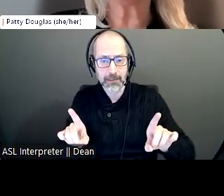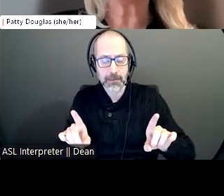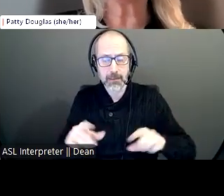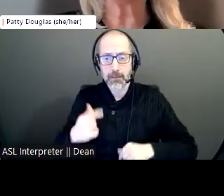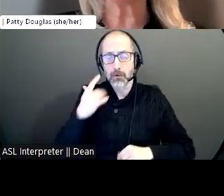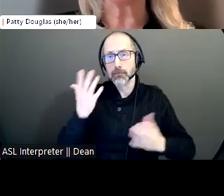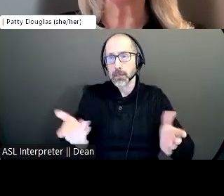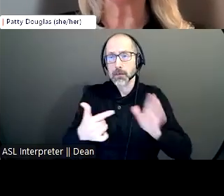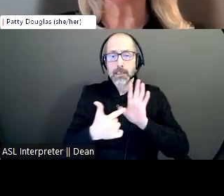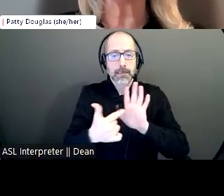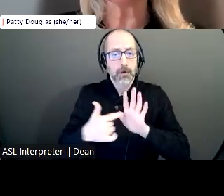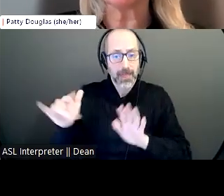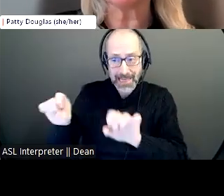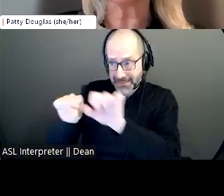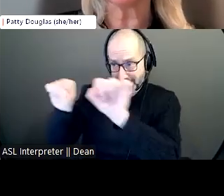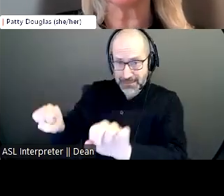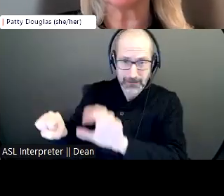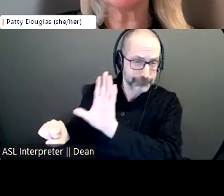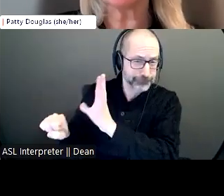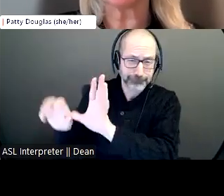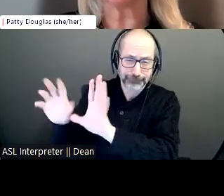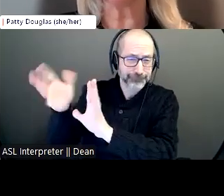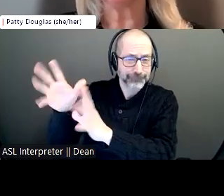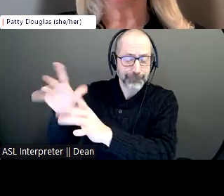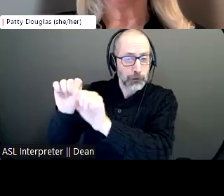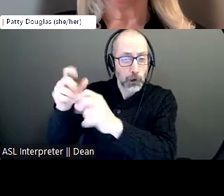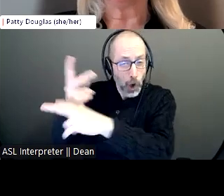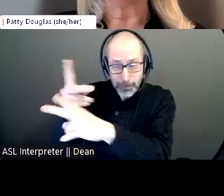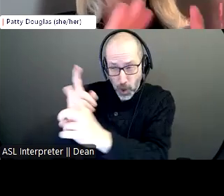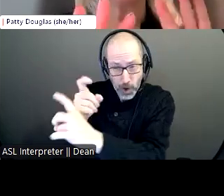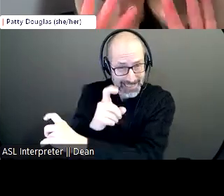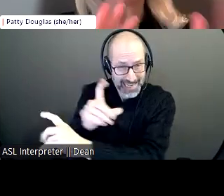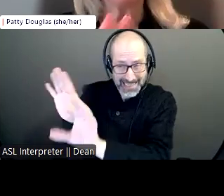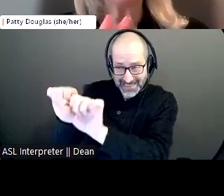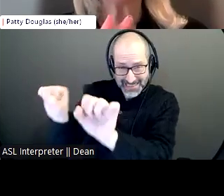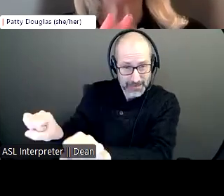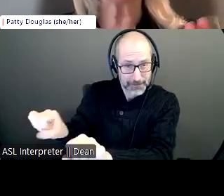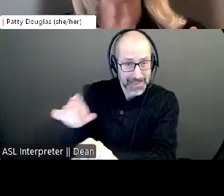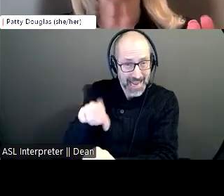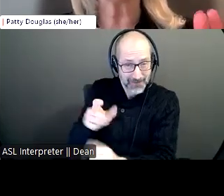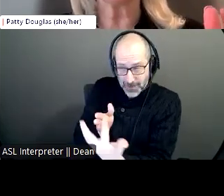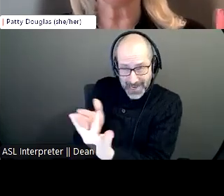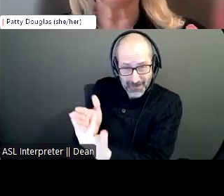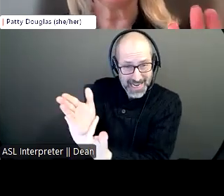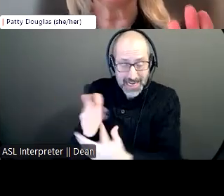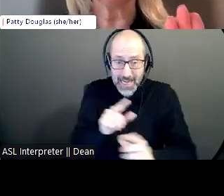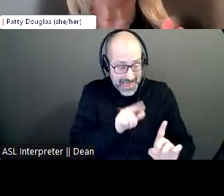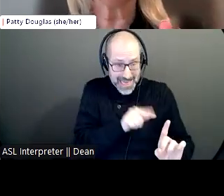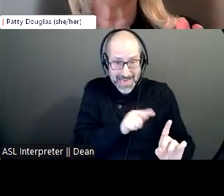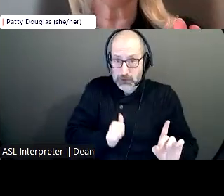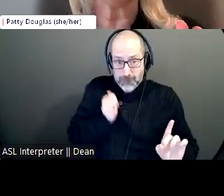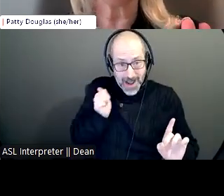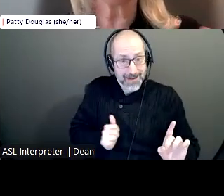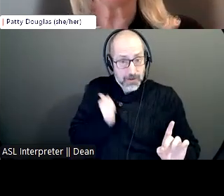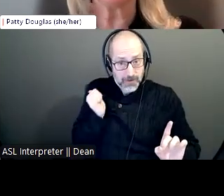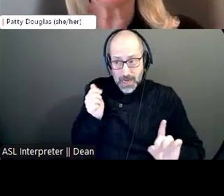ce qui peut être très compliqué comme un système par lequel doivent naviguer les survivantes, sans doute il